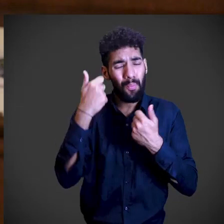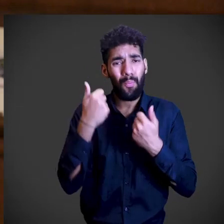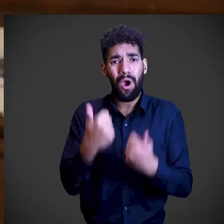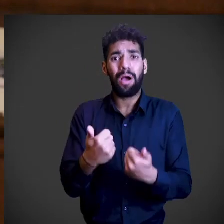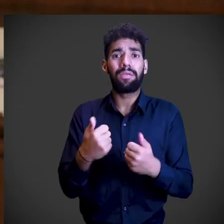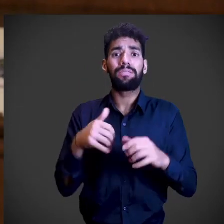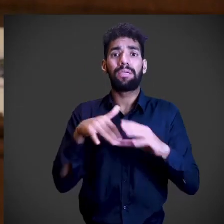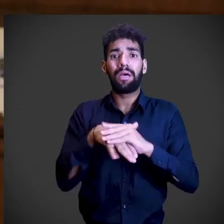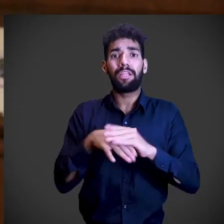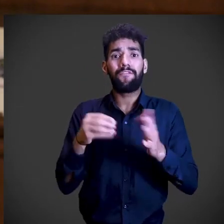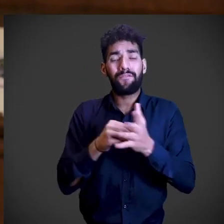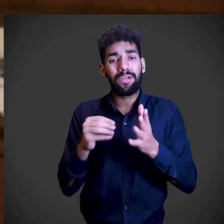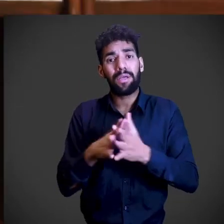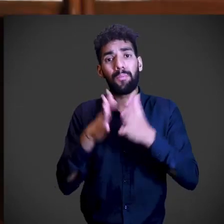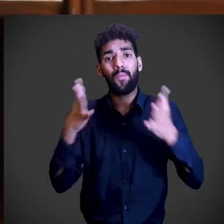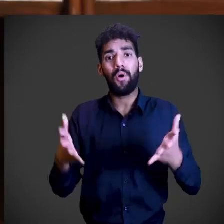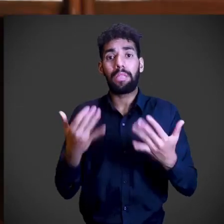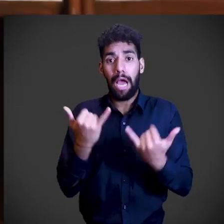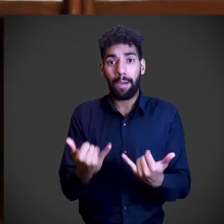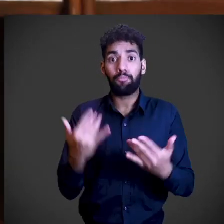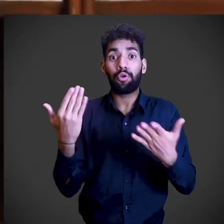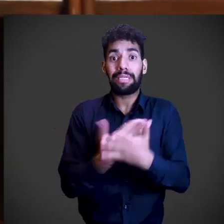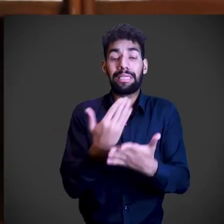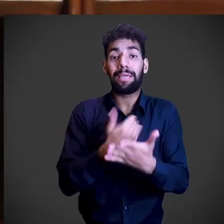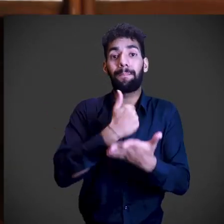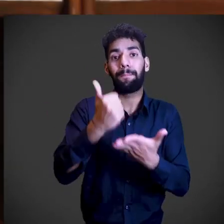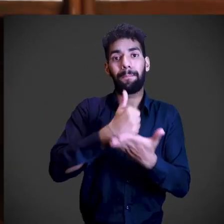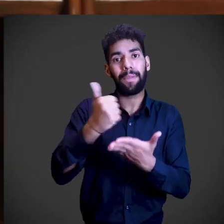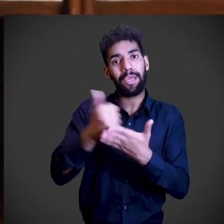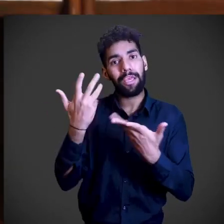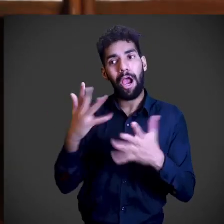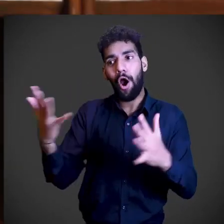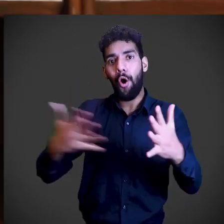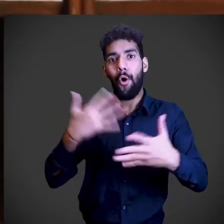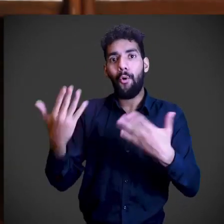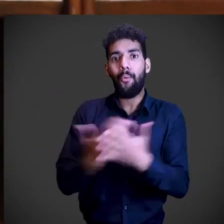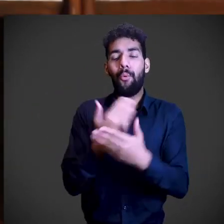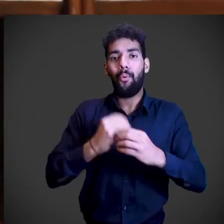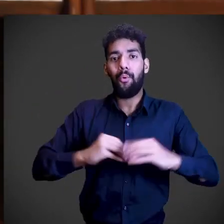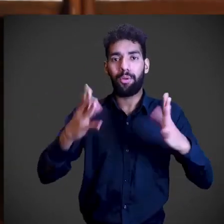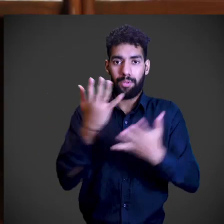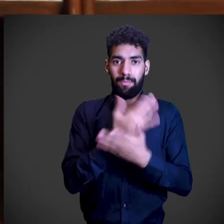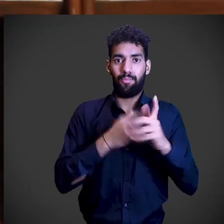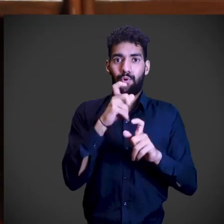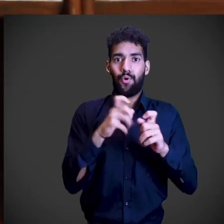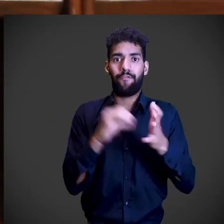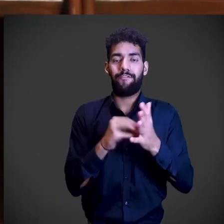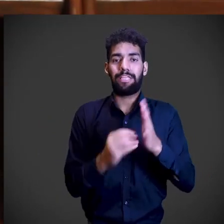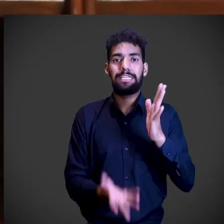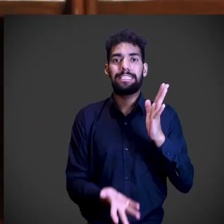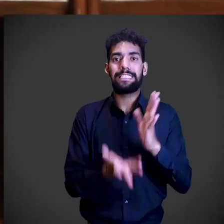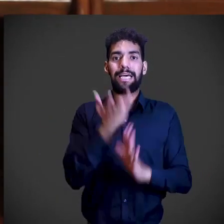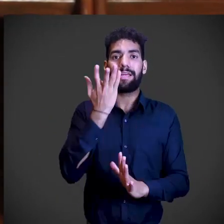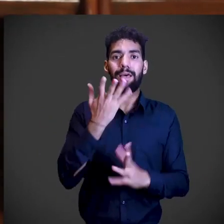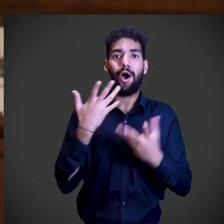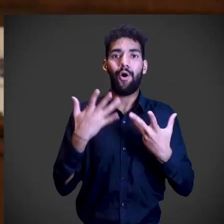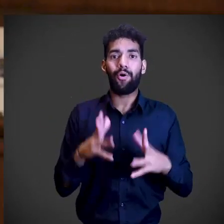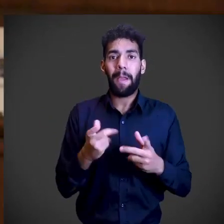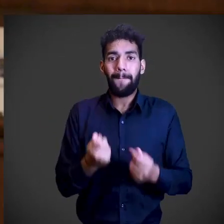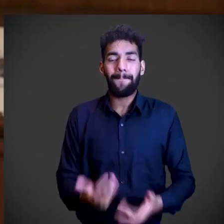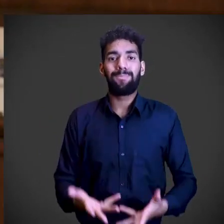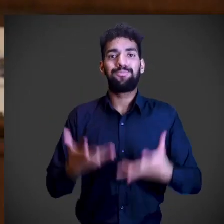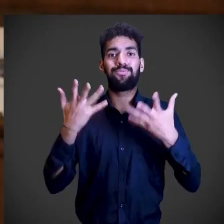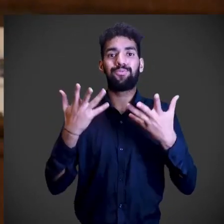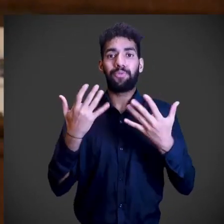वो चूँकि स्टैंडर्ड चार्टर्ड बैंक आया है, दूसरे प्राइवेटाइज किए, उससे ये है कि लोगों को फ़ायदा हुआ कि उस सर्विसेज जो है बहुत बेहतर